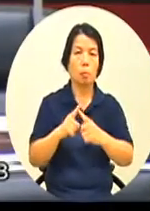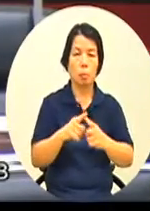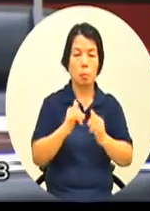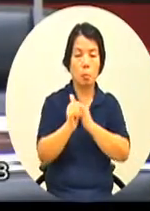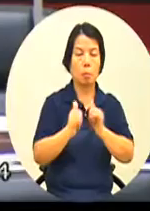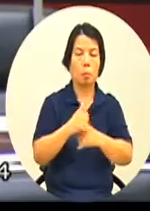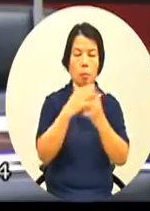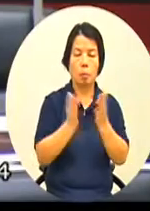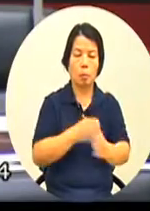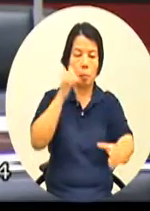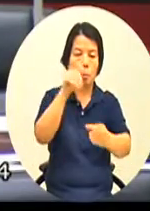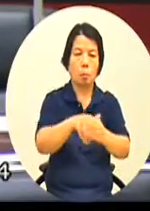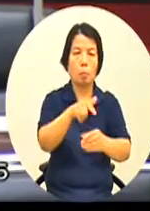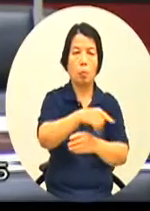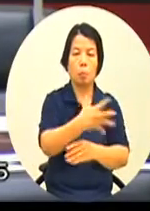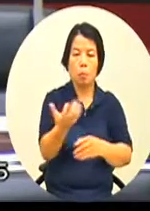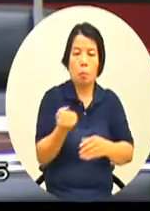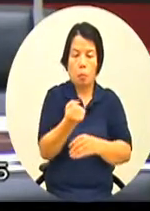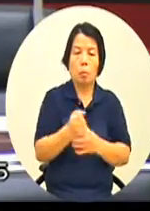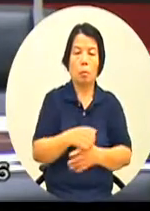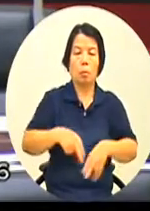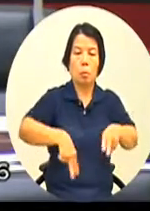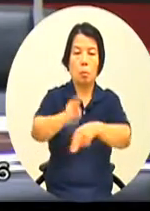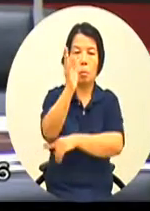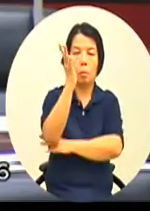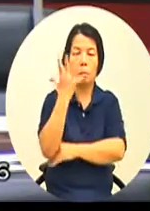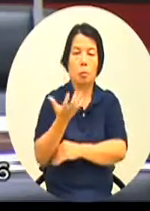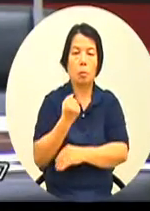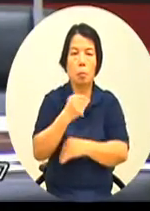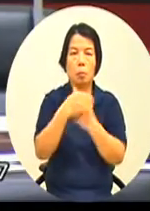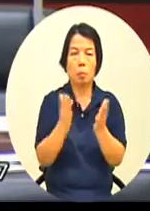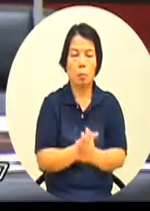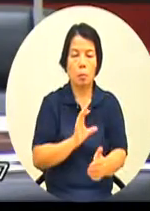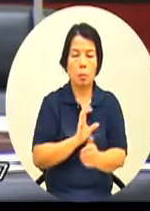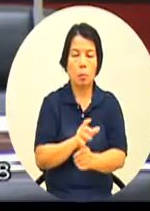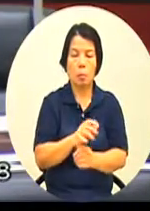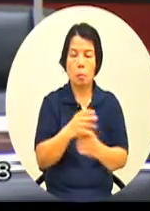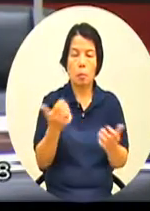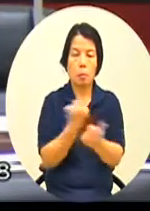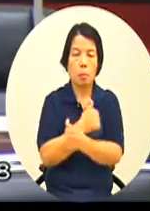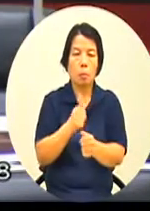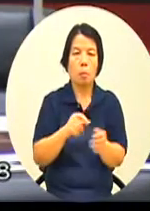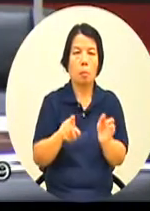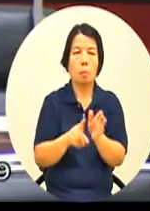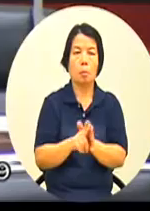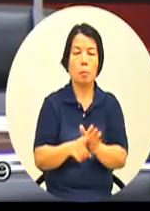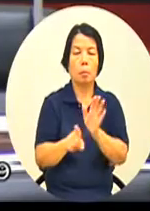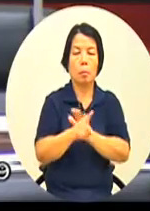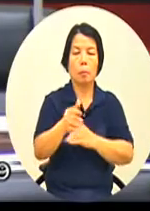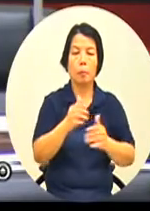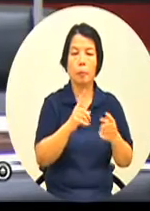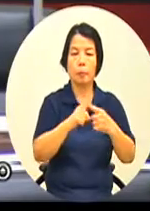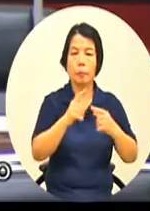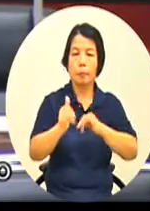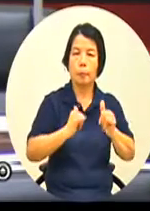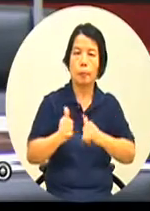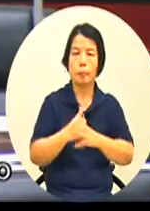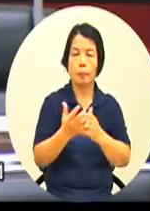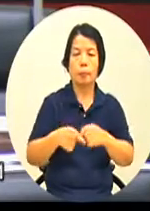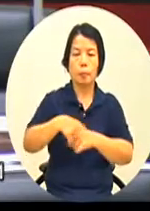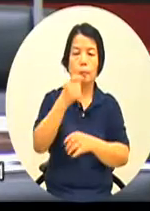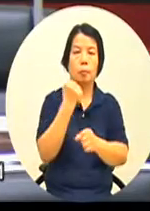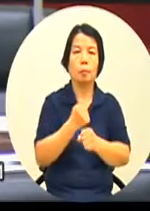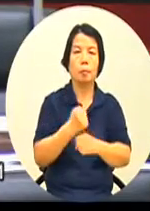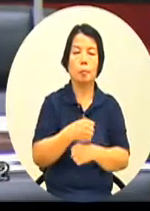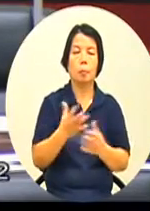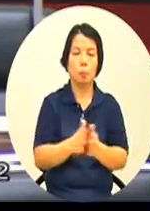4年他掌握行政权来执行这些意志，是代表人民来执行。然后他做得好，人民就让